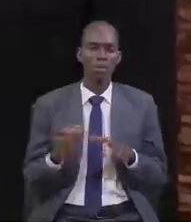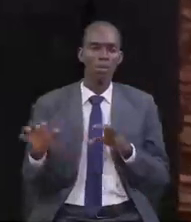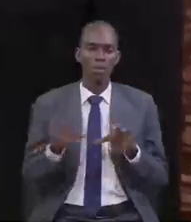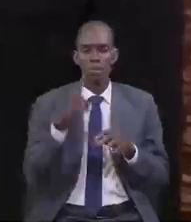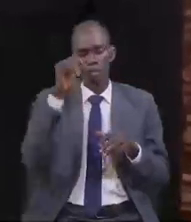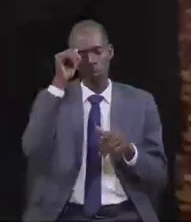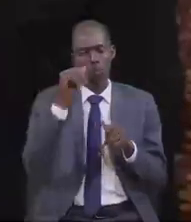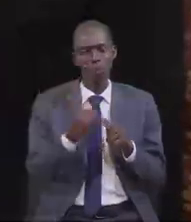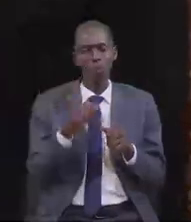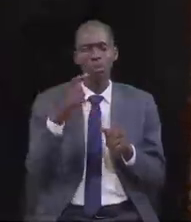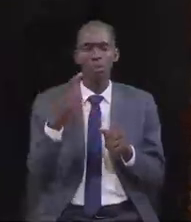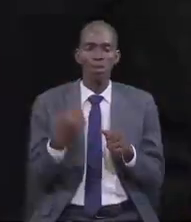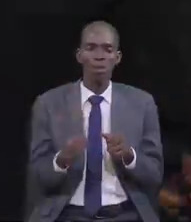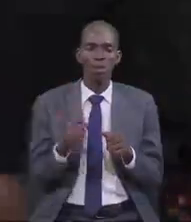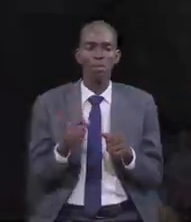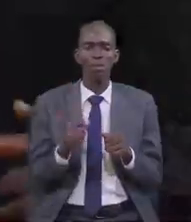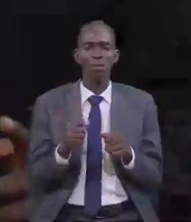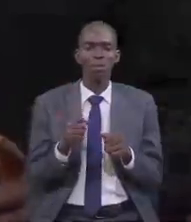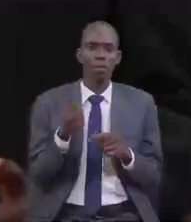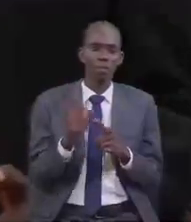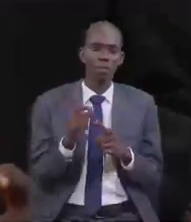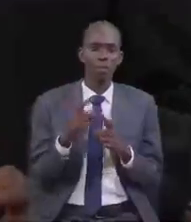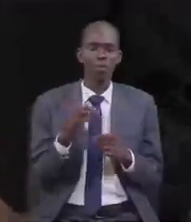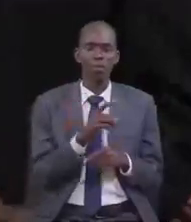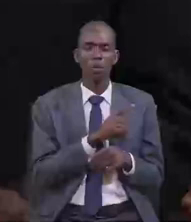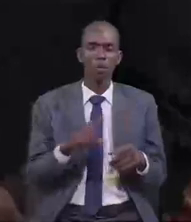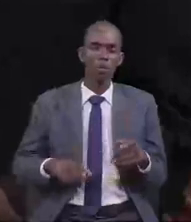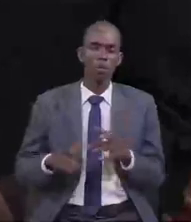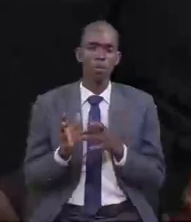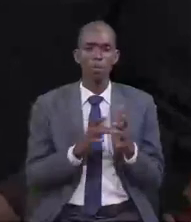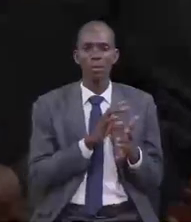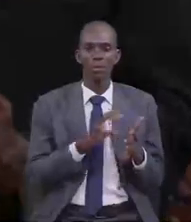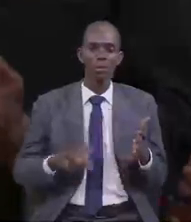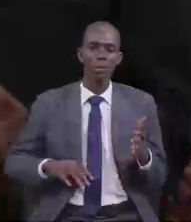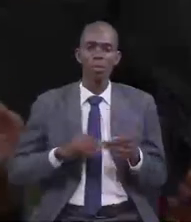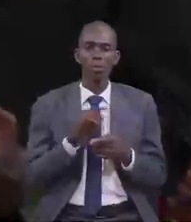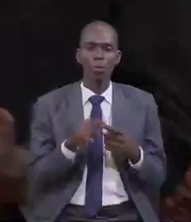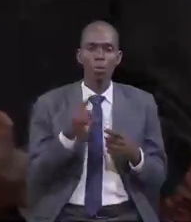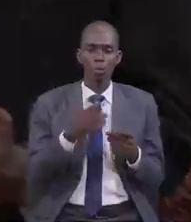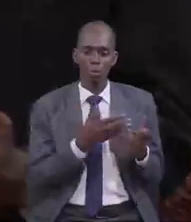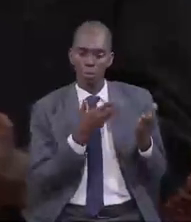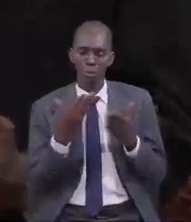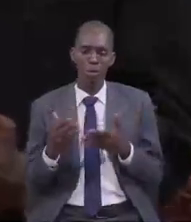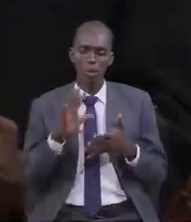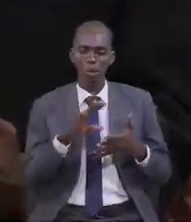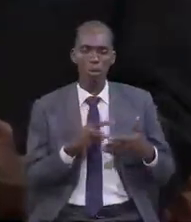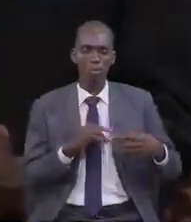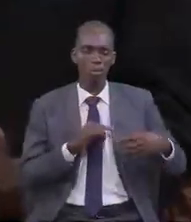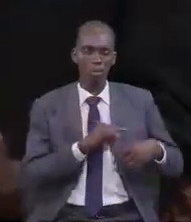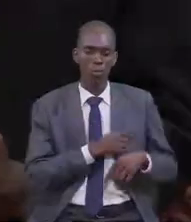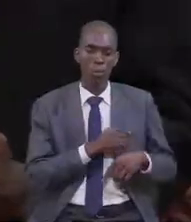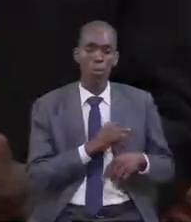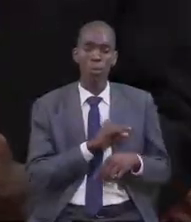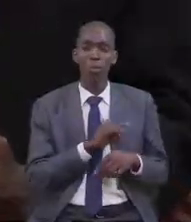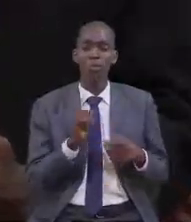du Seigneur Jésus-Christ lorsque tu apportes ton offrande à l'autel, ton talent à